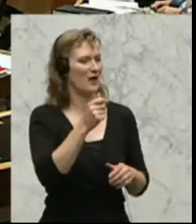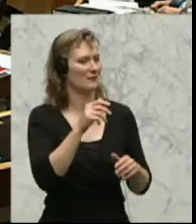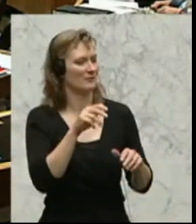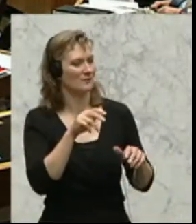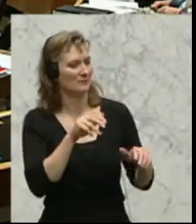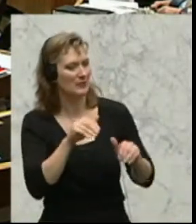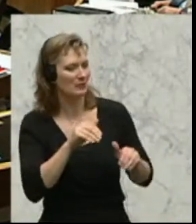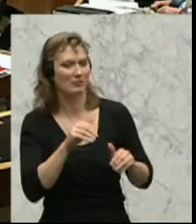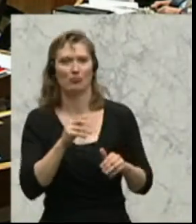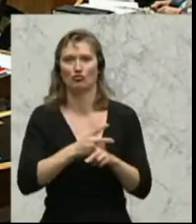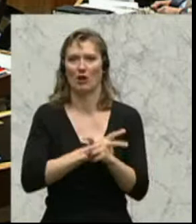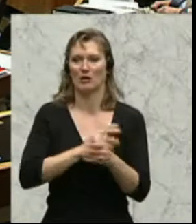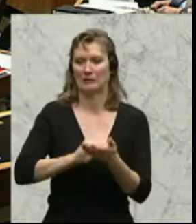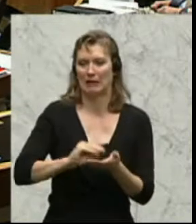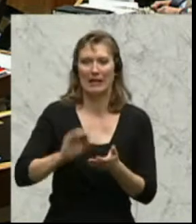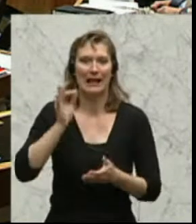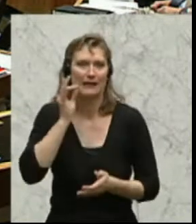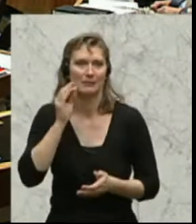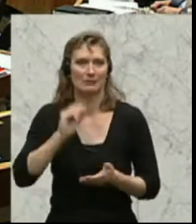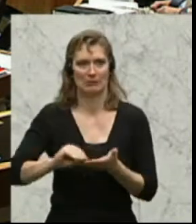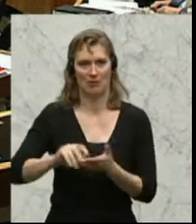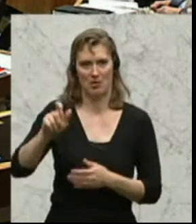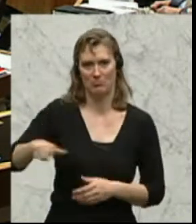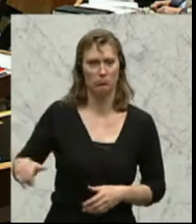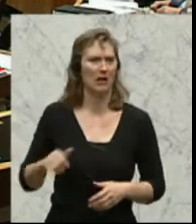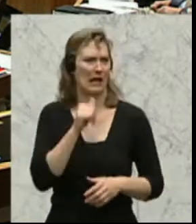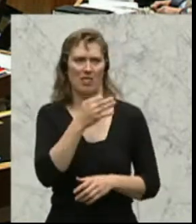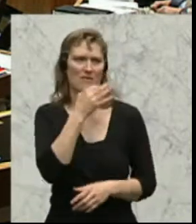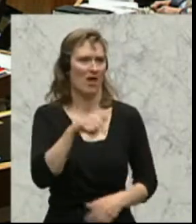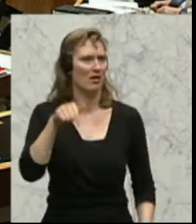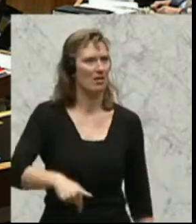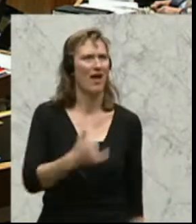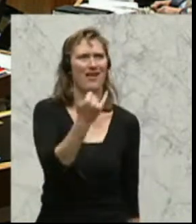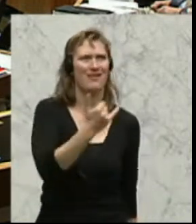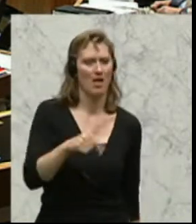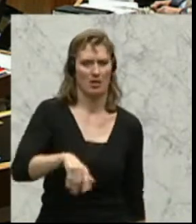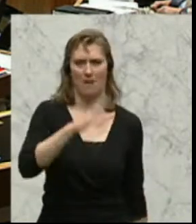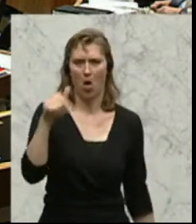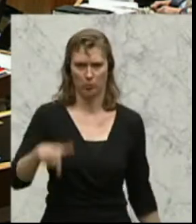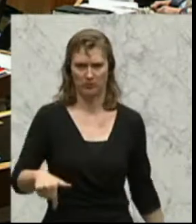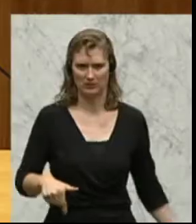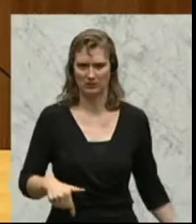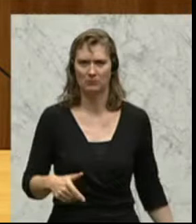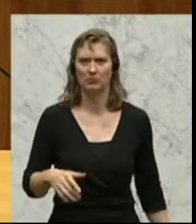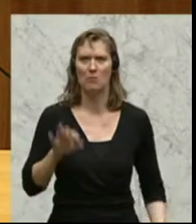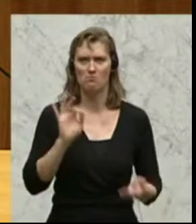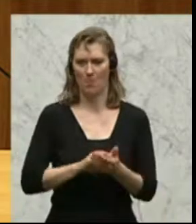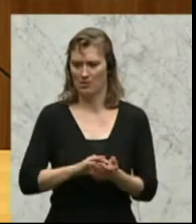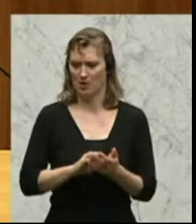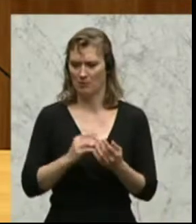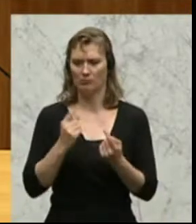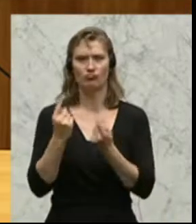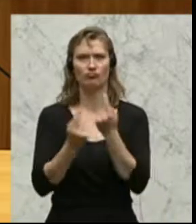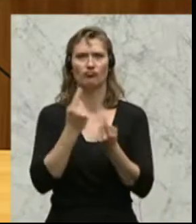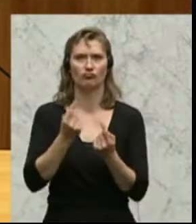Es ist keine Frage, jeder hier im Haus bei dem Stand, den wir haben, an Steuerquote, wird